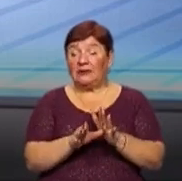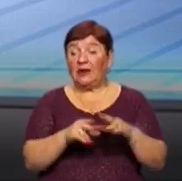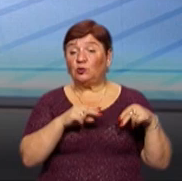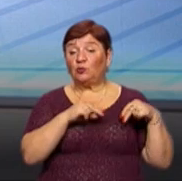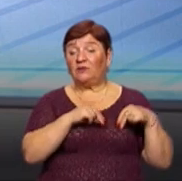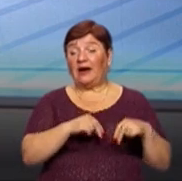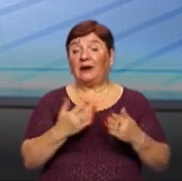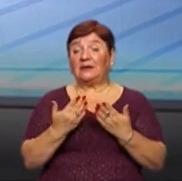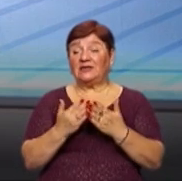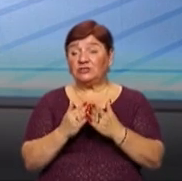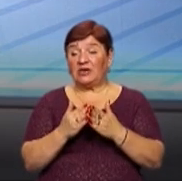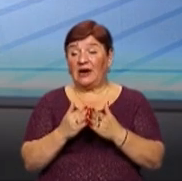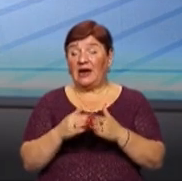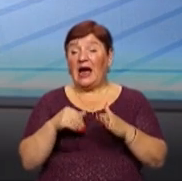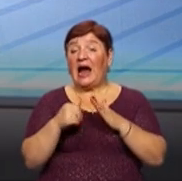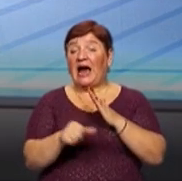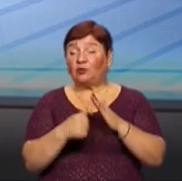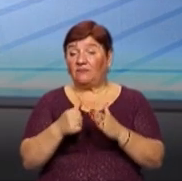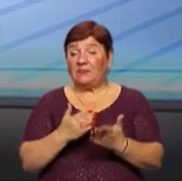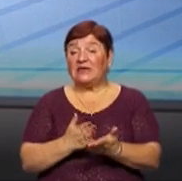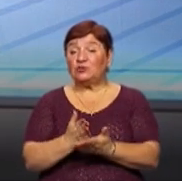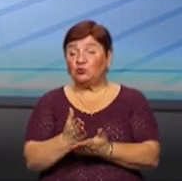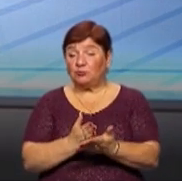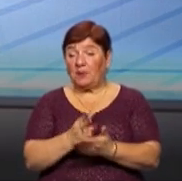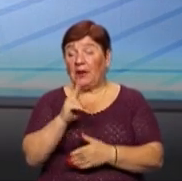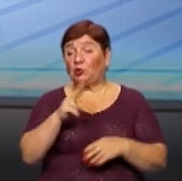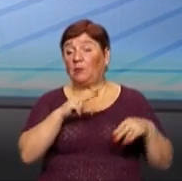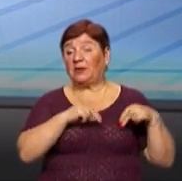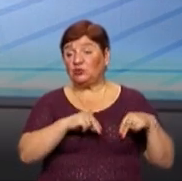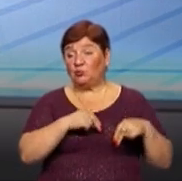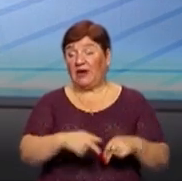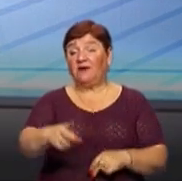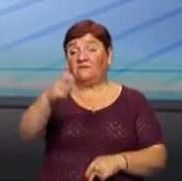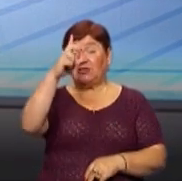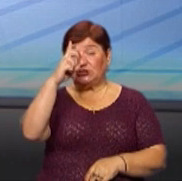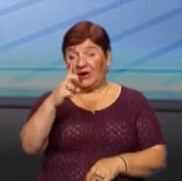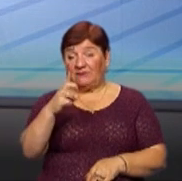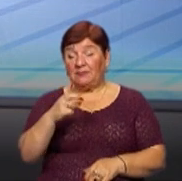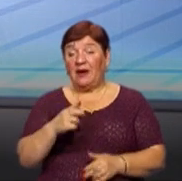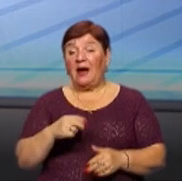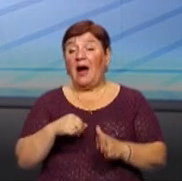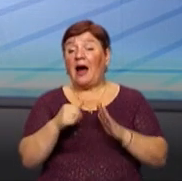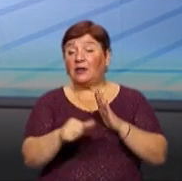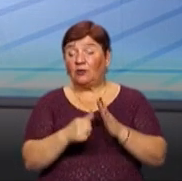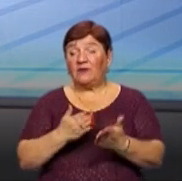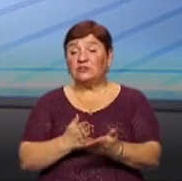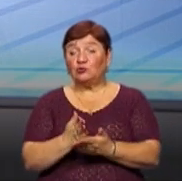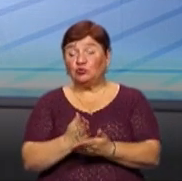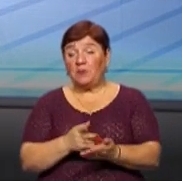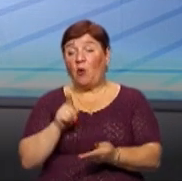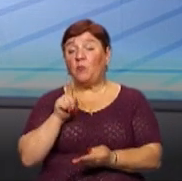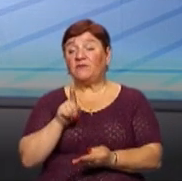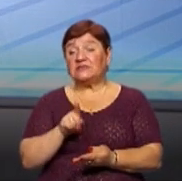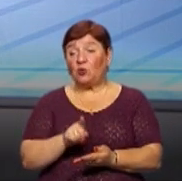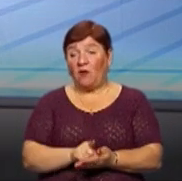на сьогоднішній день, це кадровими службами, якщо людина працює на підприємстві, по любій державній установі, наче кадрова служба повинна